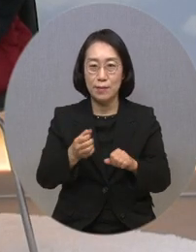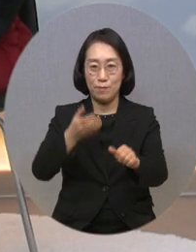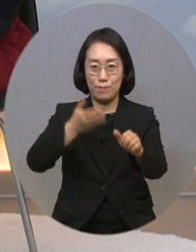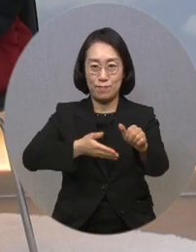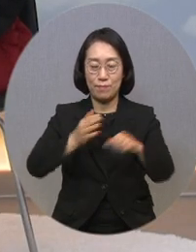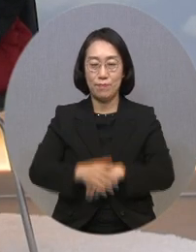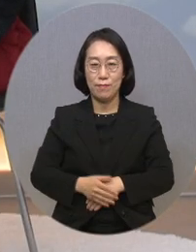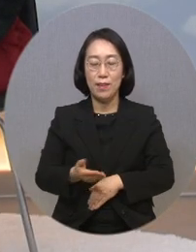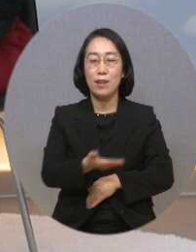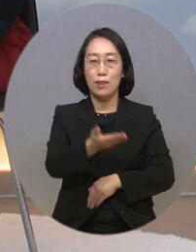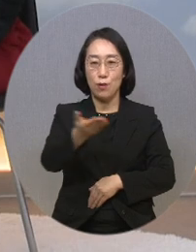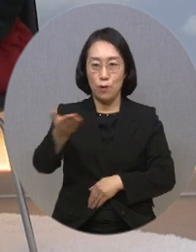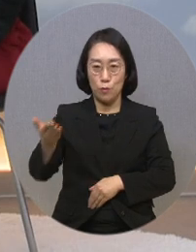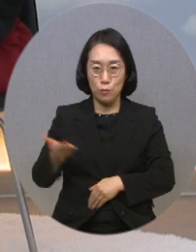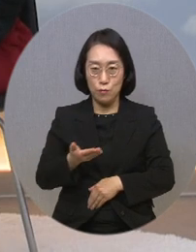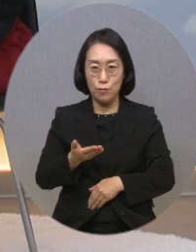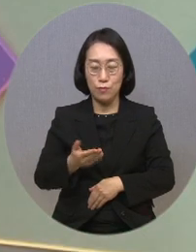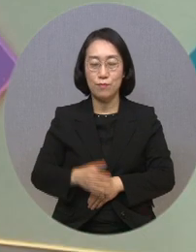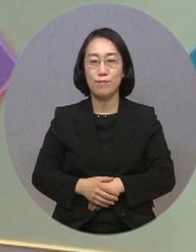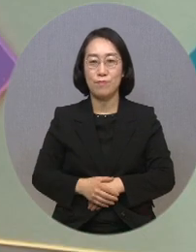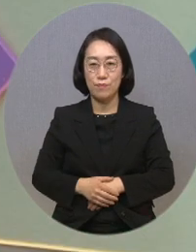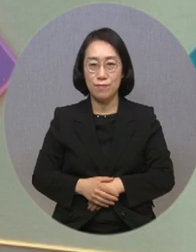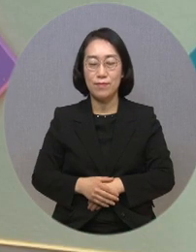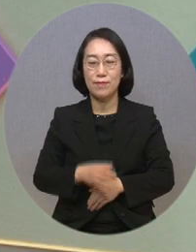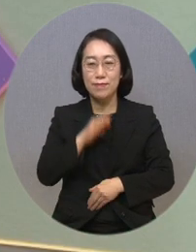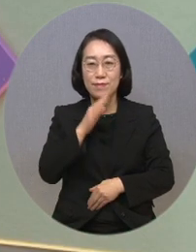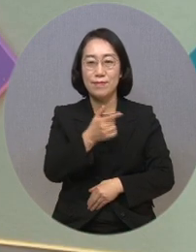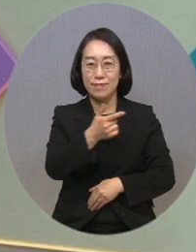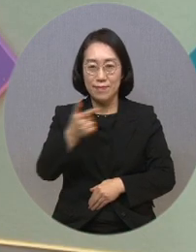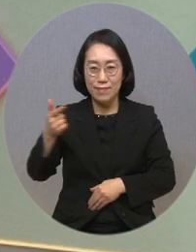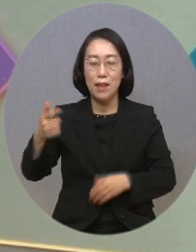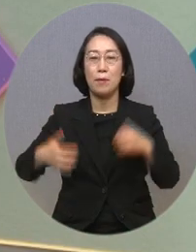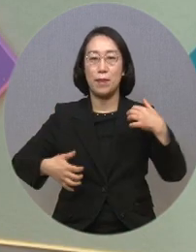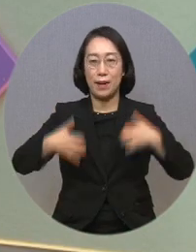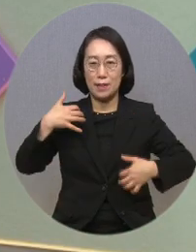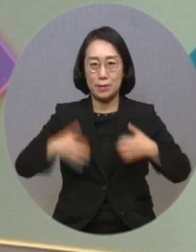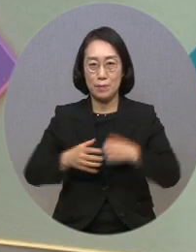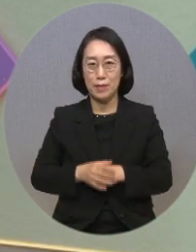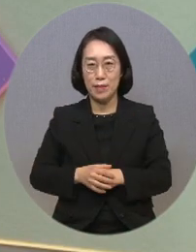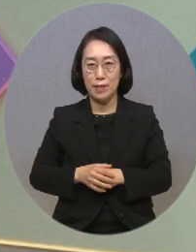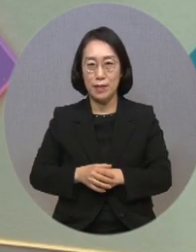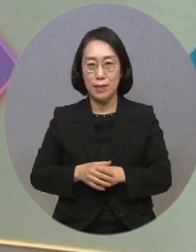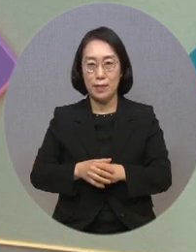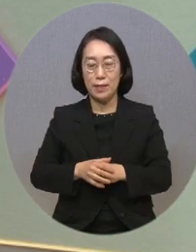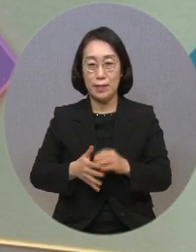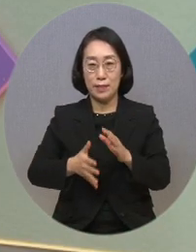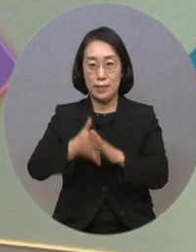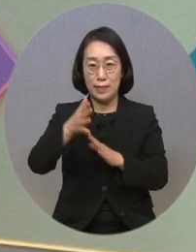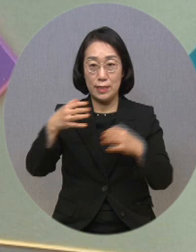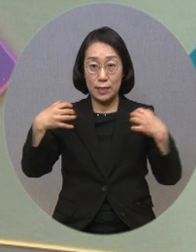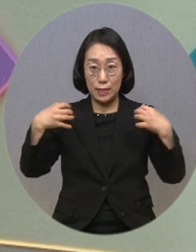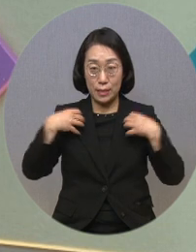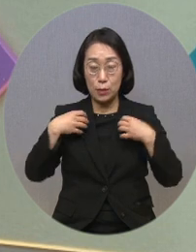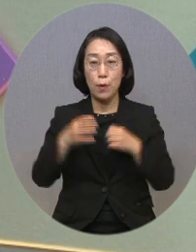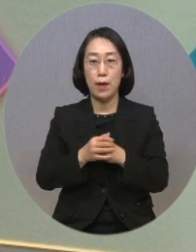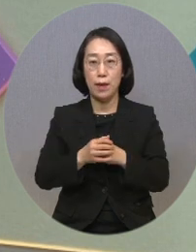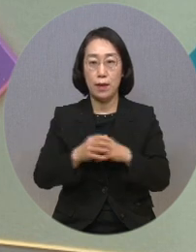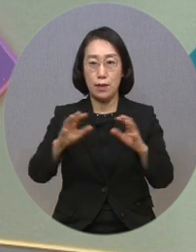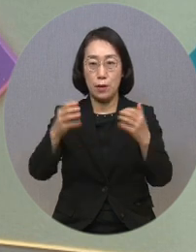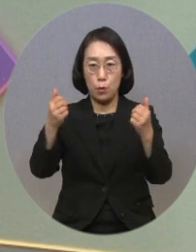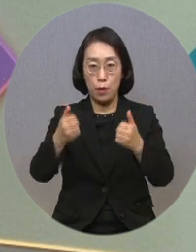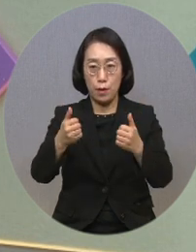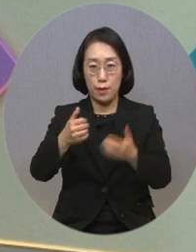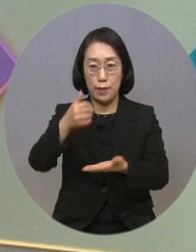여러분 그리고 여수 시민 여러분, 예, 대단히 반갑습니다. 여수시의회 의장 전창곤입니다.